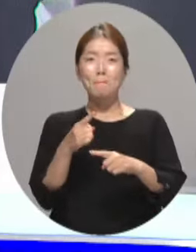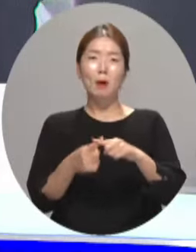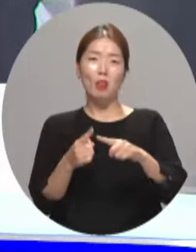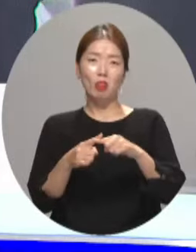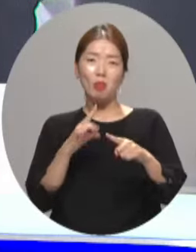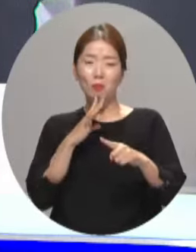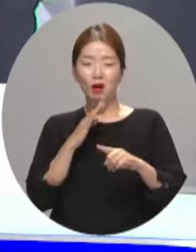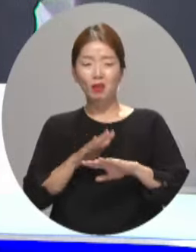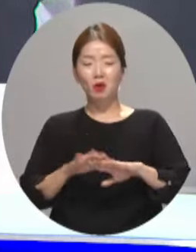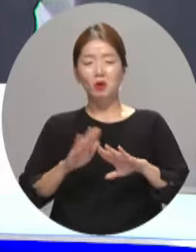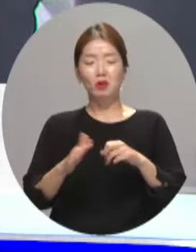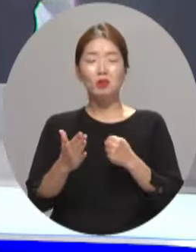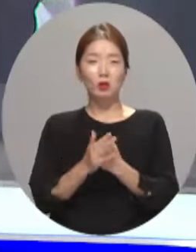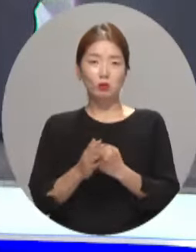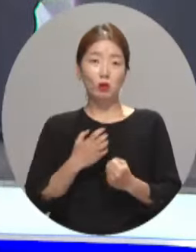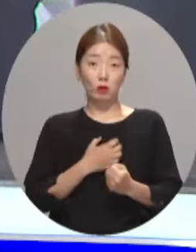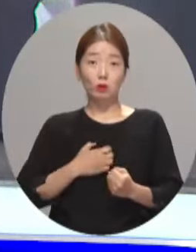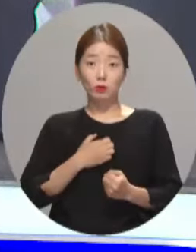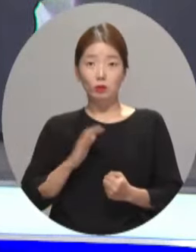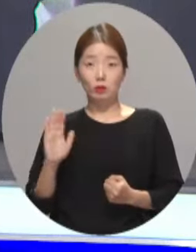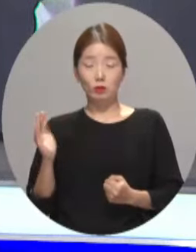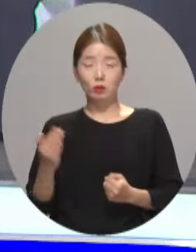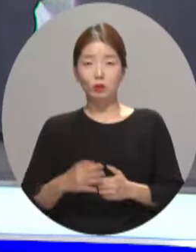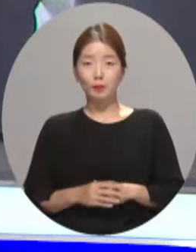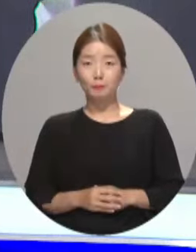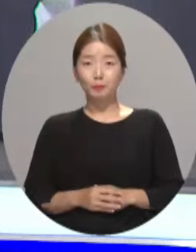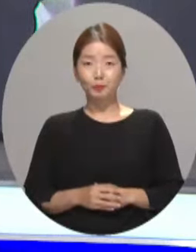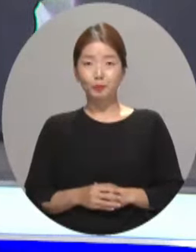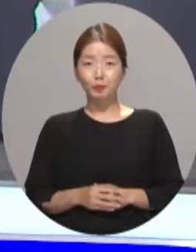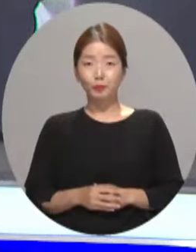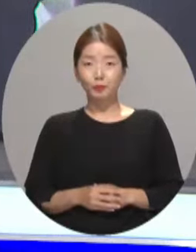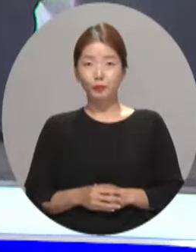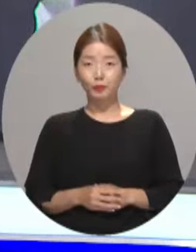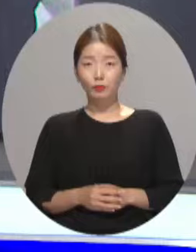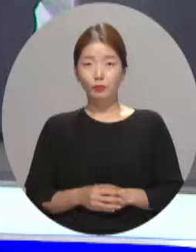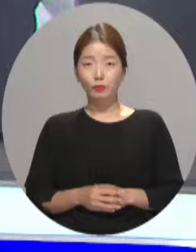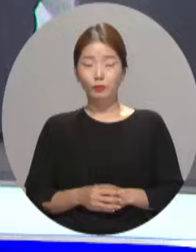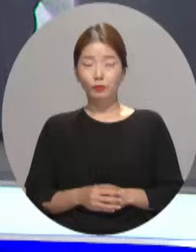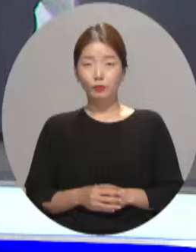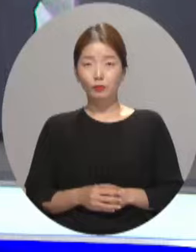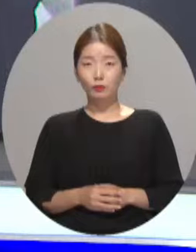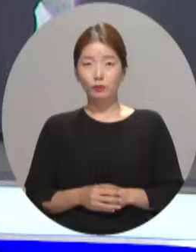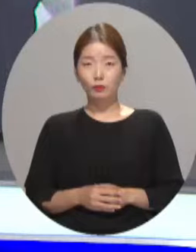조치라며 여전히 우려를 표하고 있습니다. 박혜진 기자가 취재했습니다.